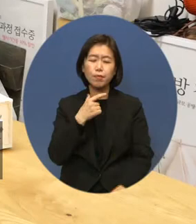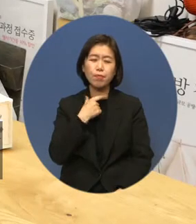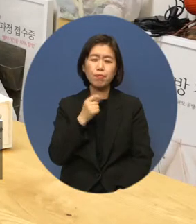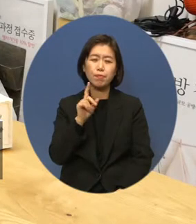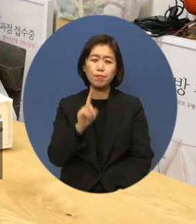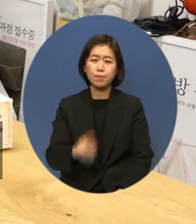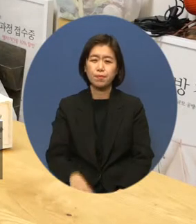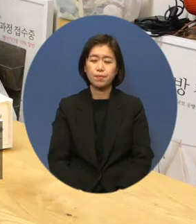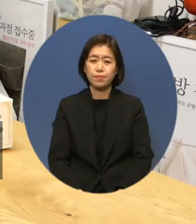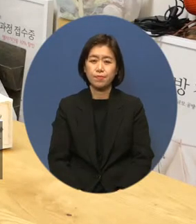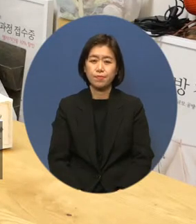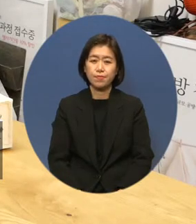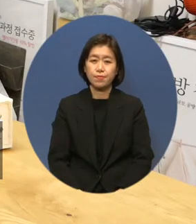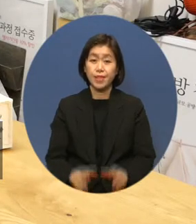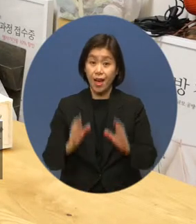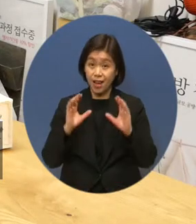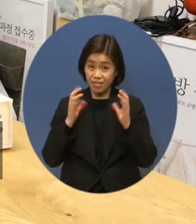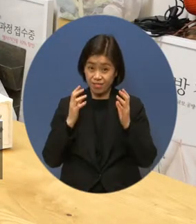아이들이요?